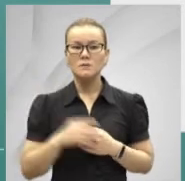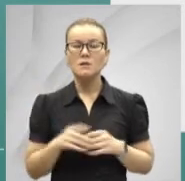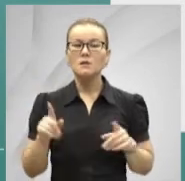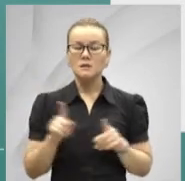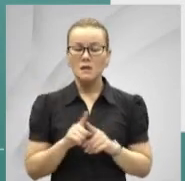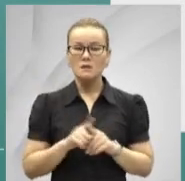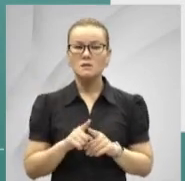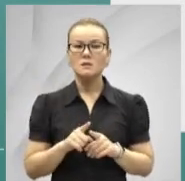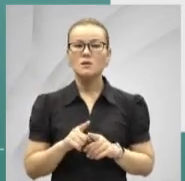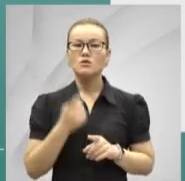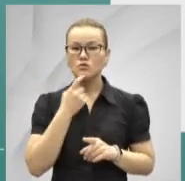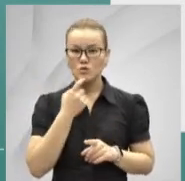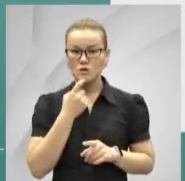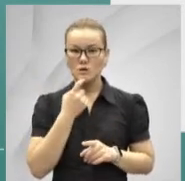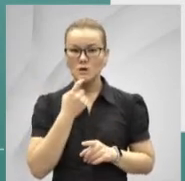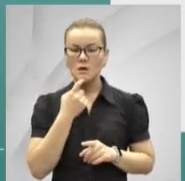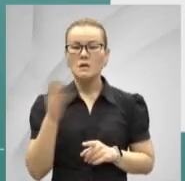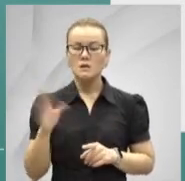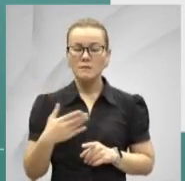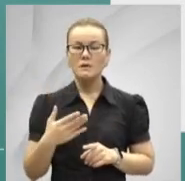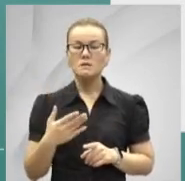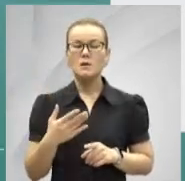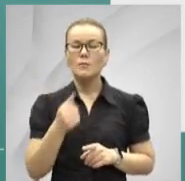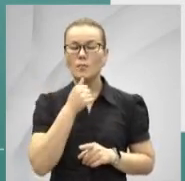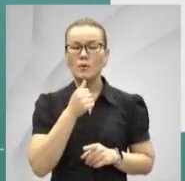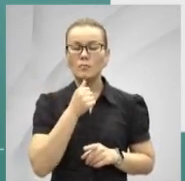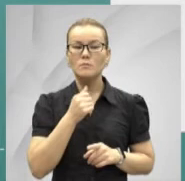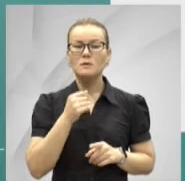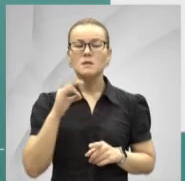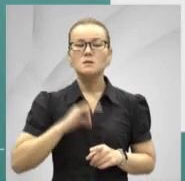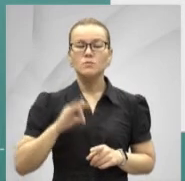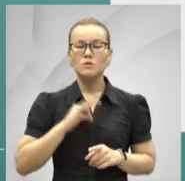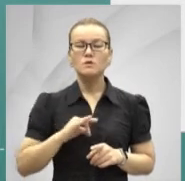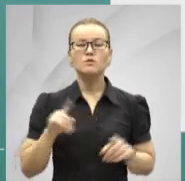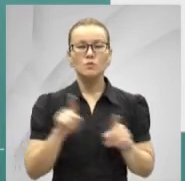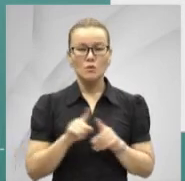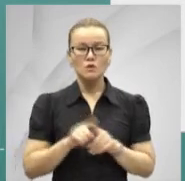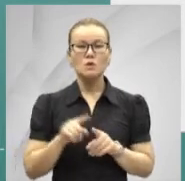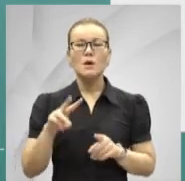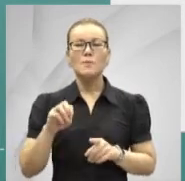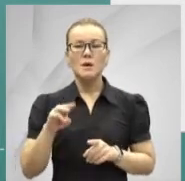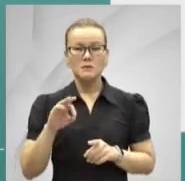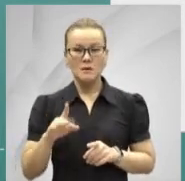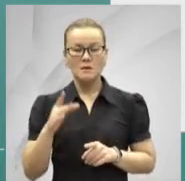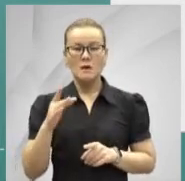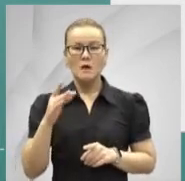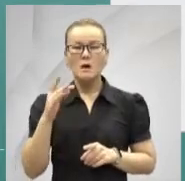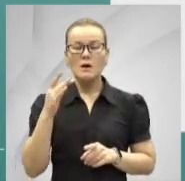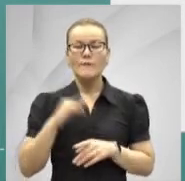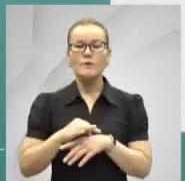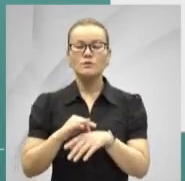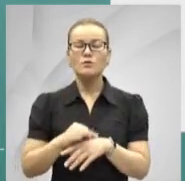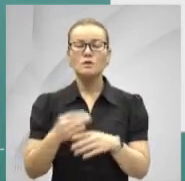уравнение будет достаточно сложно. Давайте с вами попробуем использовать опять тот же самый метод введения